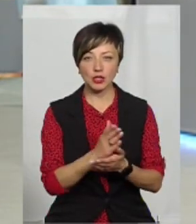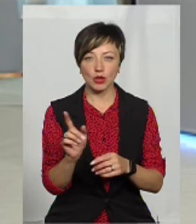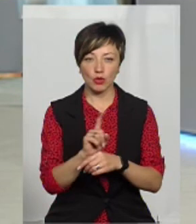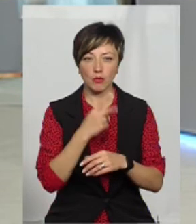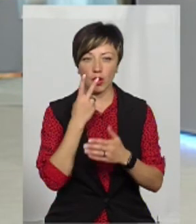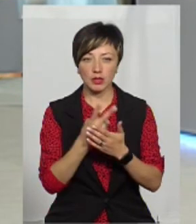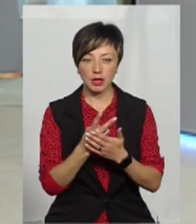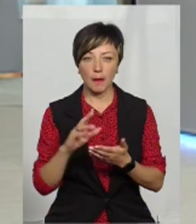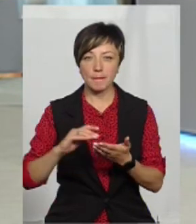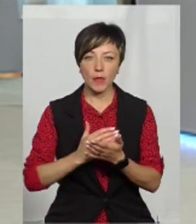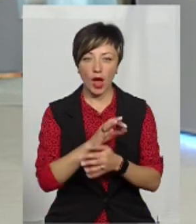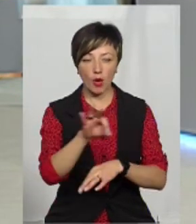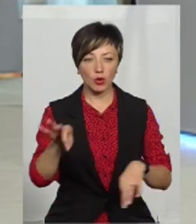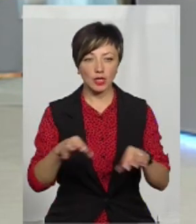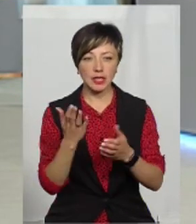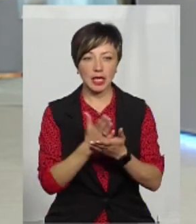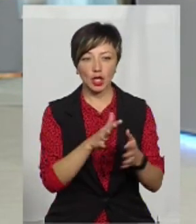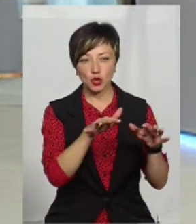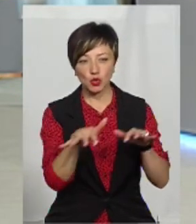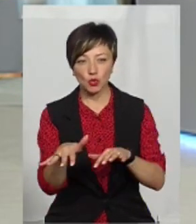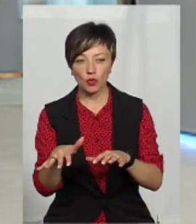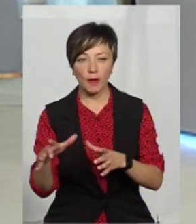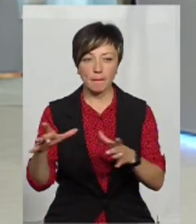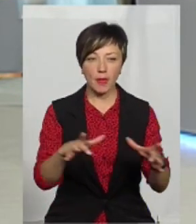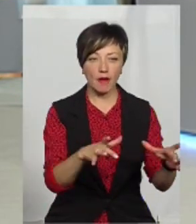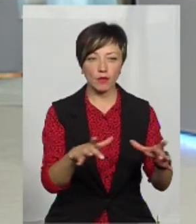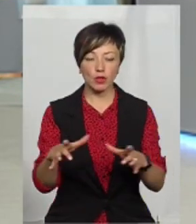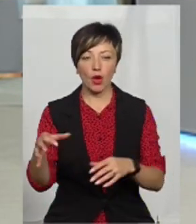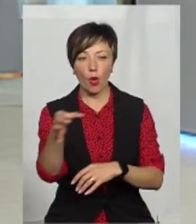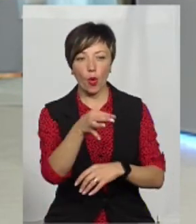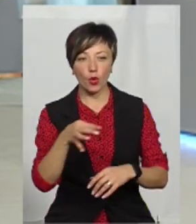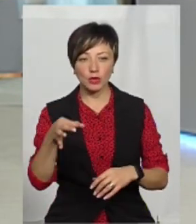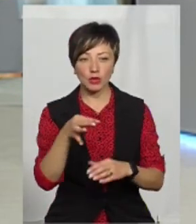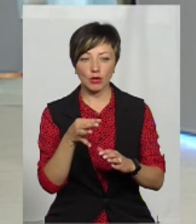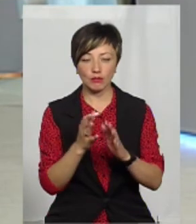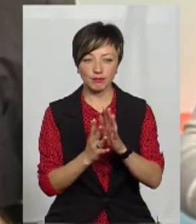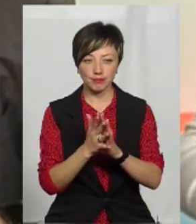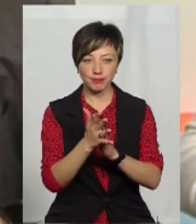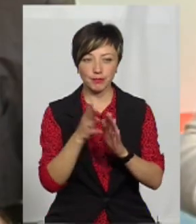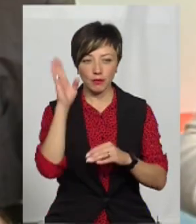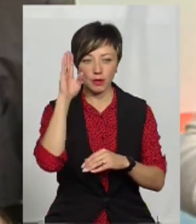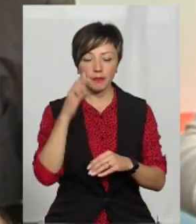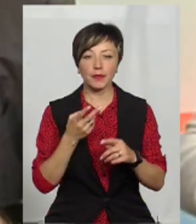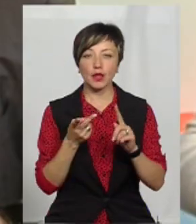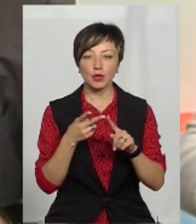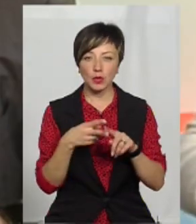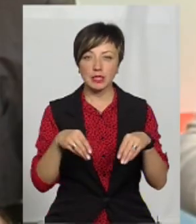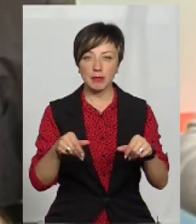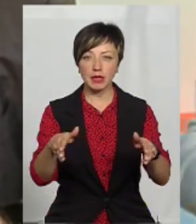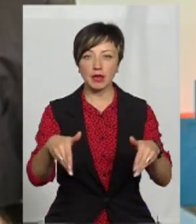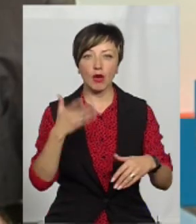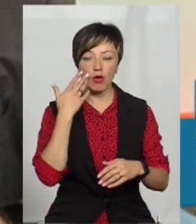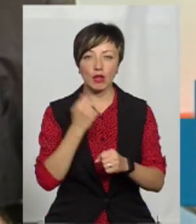Я вже показував по геодезії. То, що є суви, є плавуни, є озеро, яке проступає. Друге, земельна ділянка. Коли